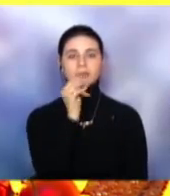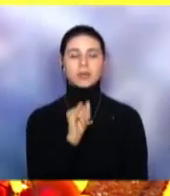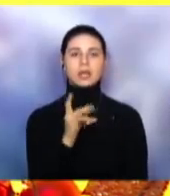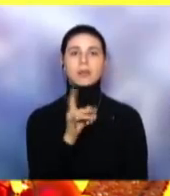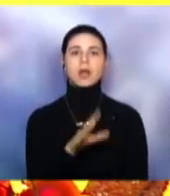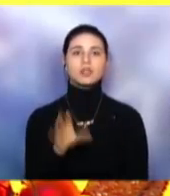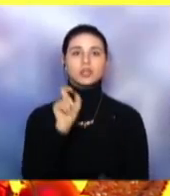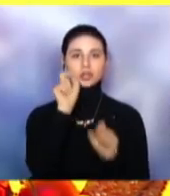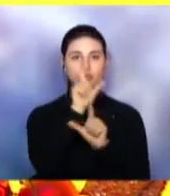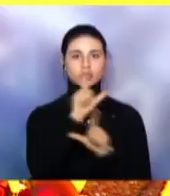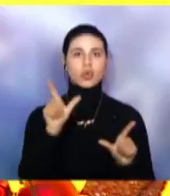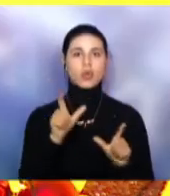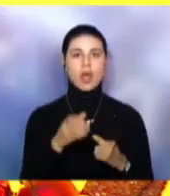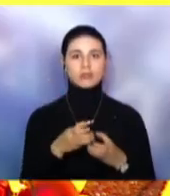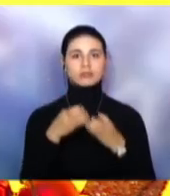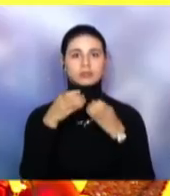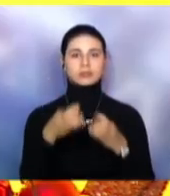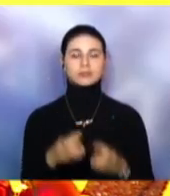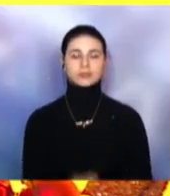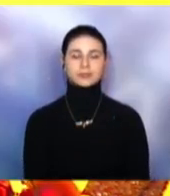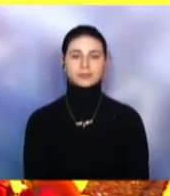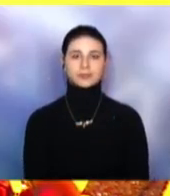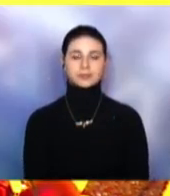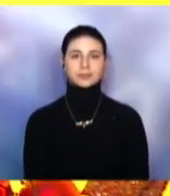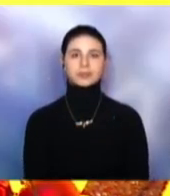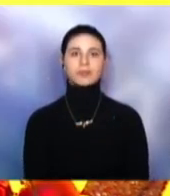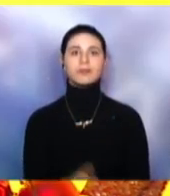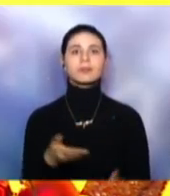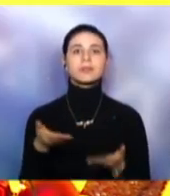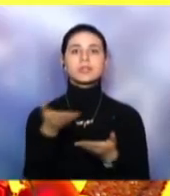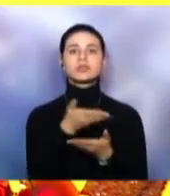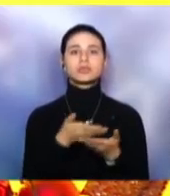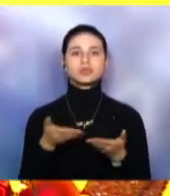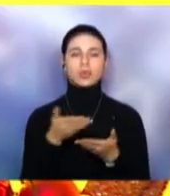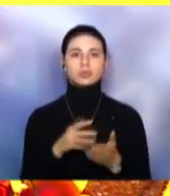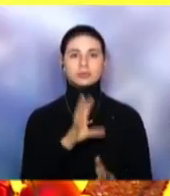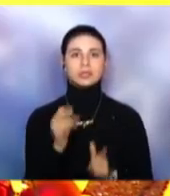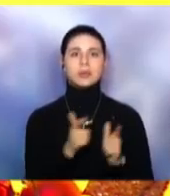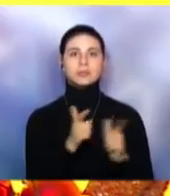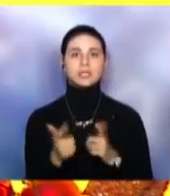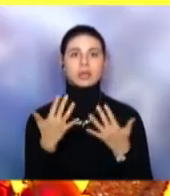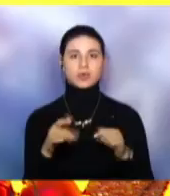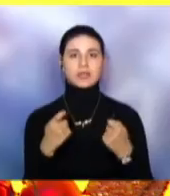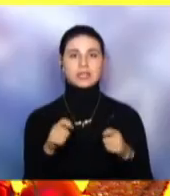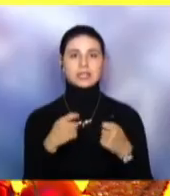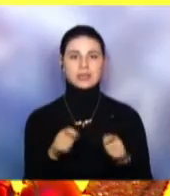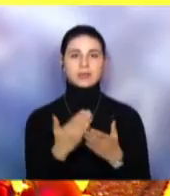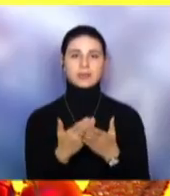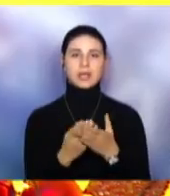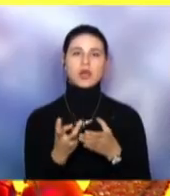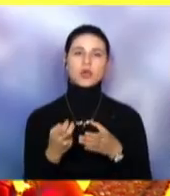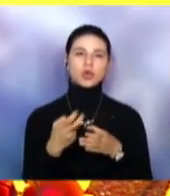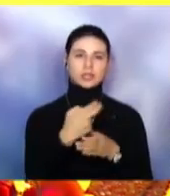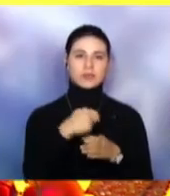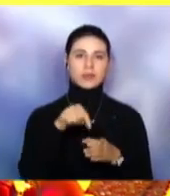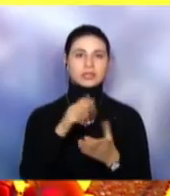ბავშვებს სკოლისთვის გაატანოთ. და კიდევ ერთი, სოუსები, რომელიც მზასახით იყიდება, უამრავ კონსერვანტს დანამატ